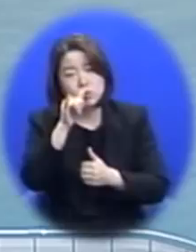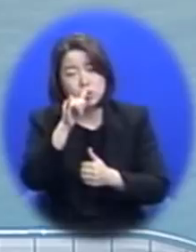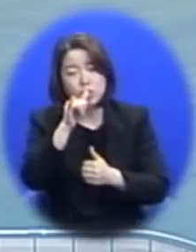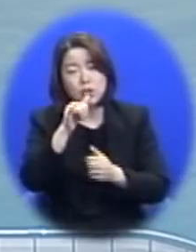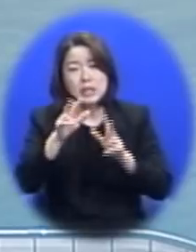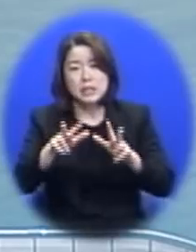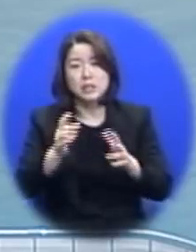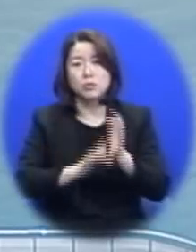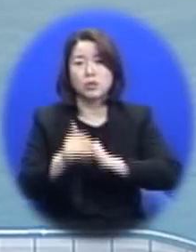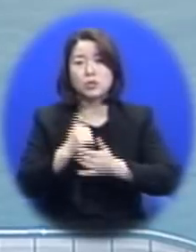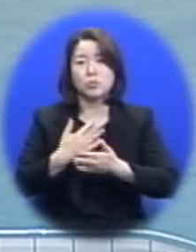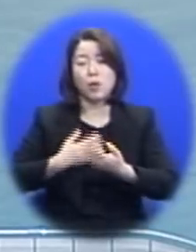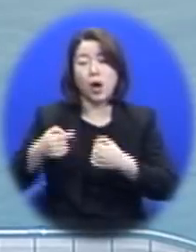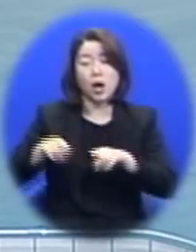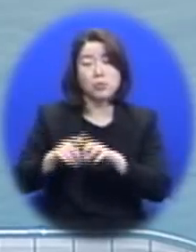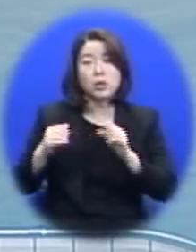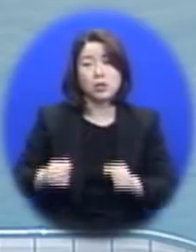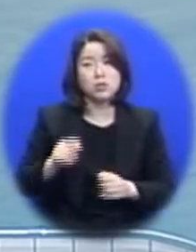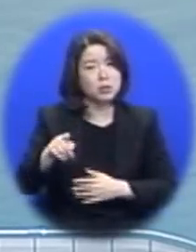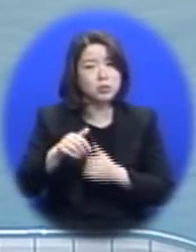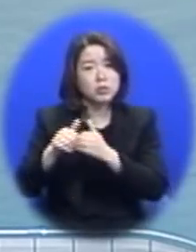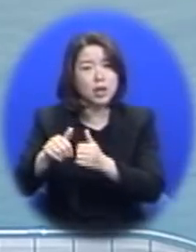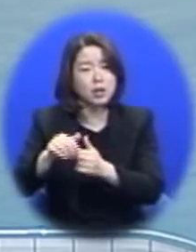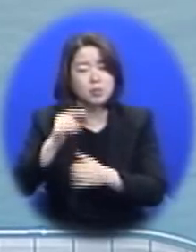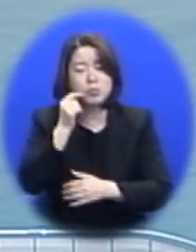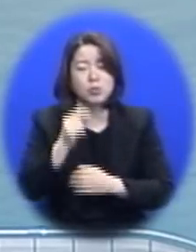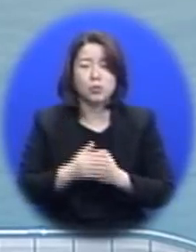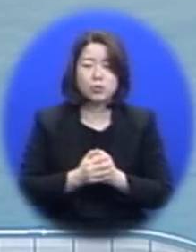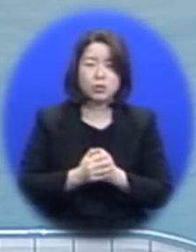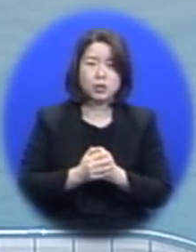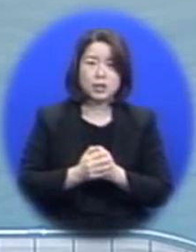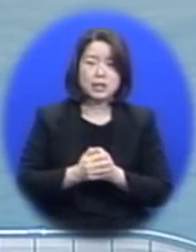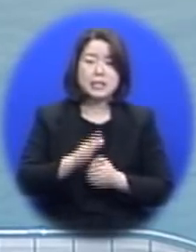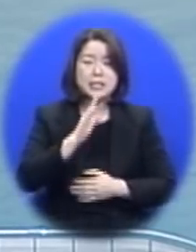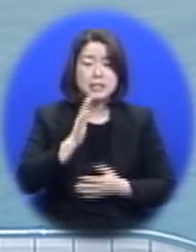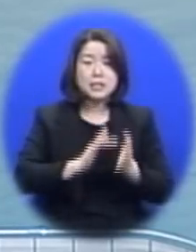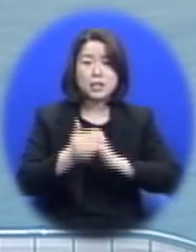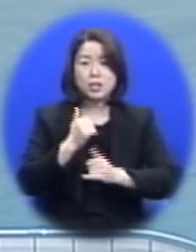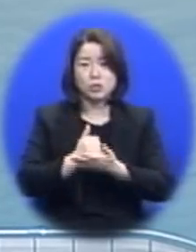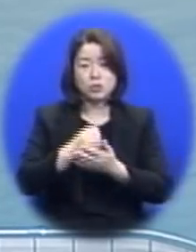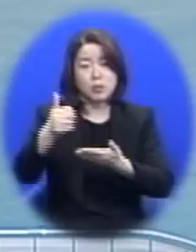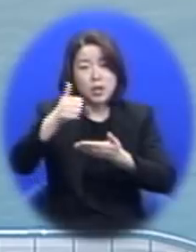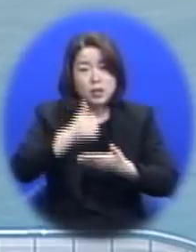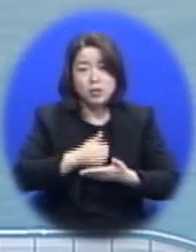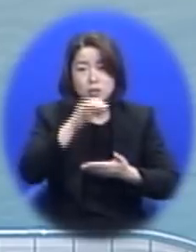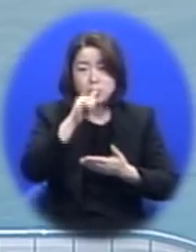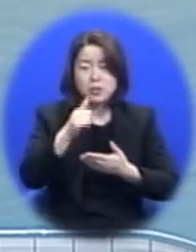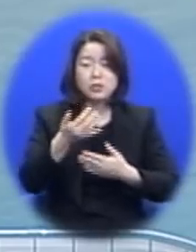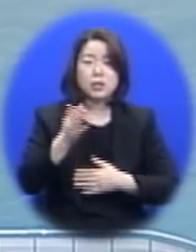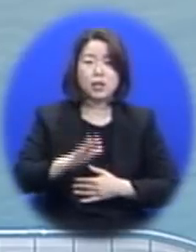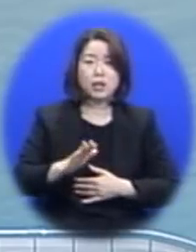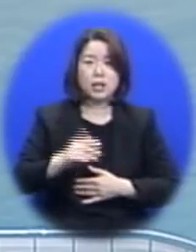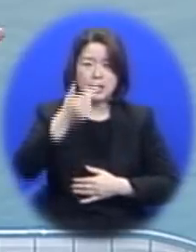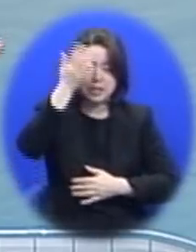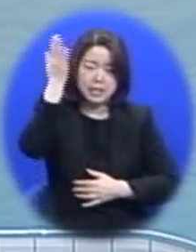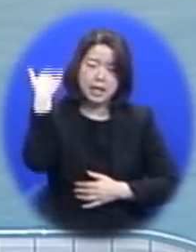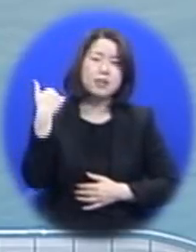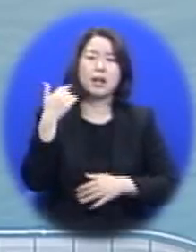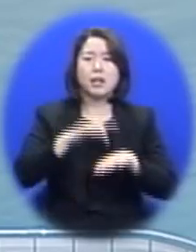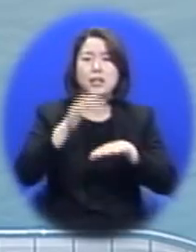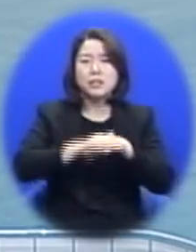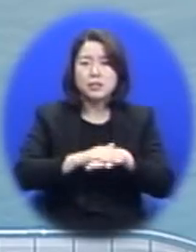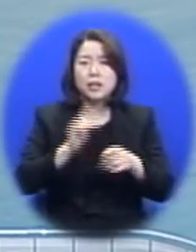지금 나와 같이 계신데, 예수님을 진짜 영접했는데 어떻게 내가 육신대로 옛 성품대로 살 수